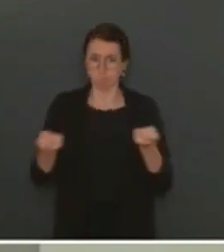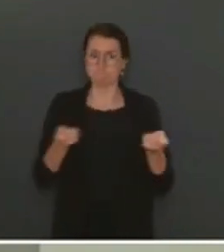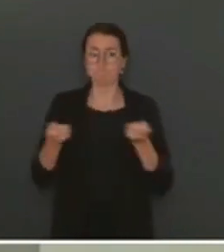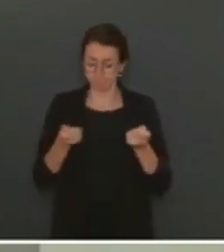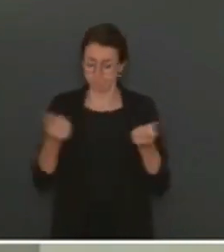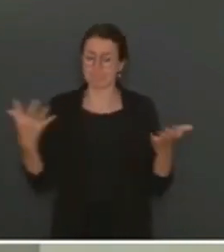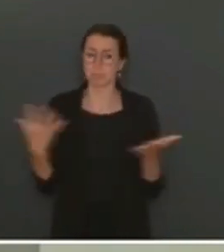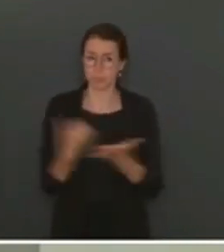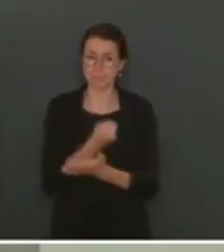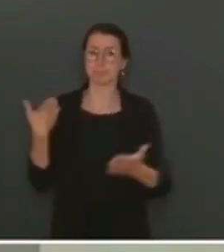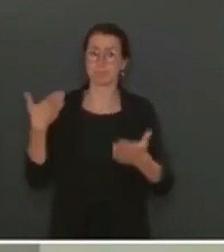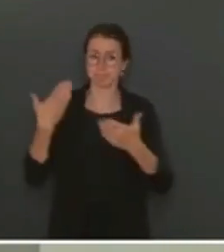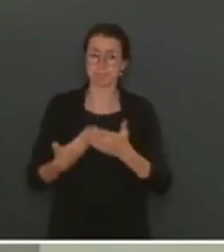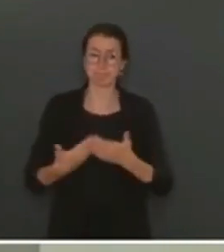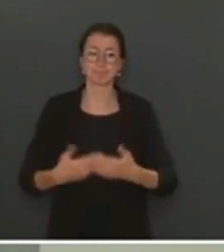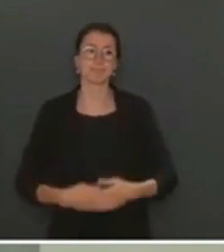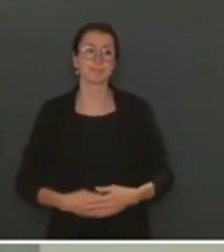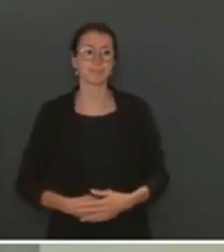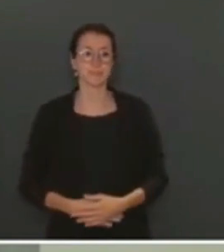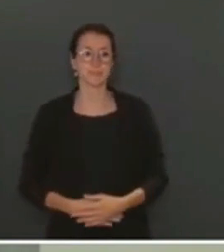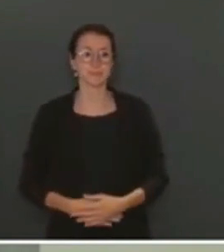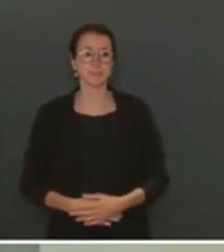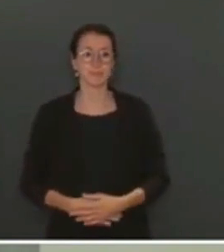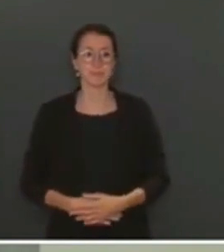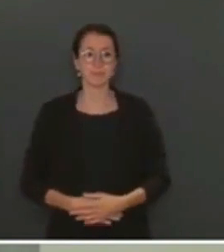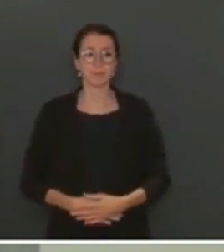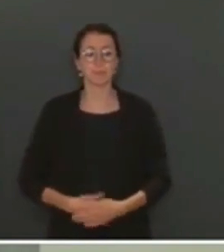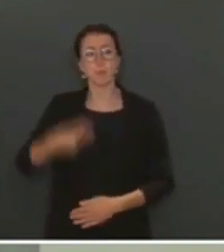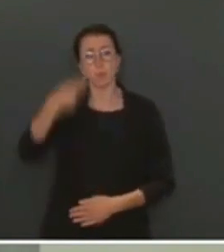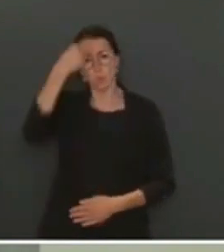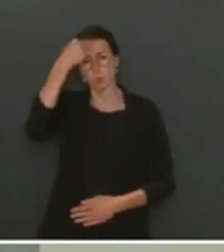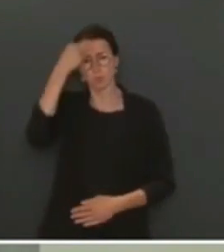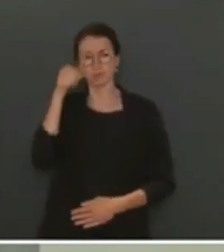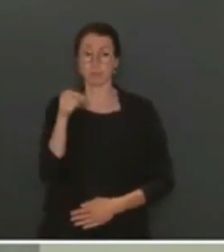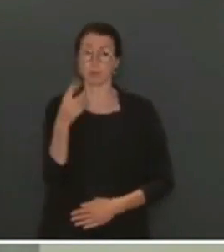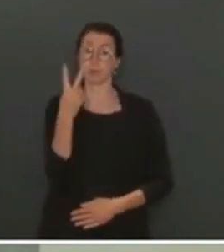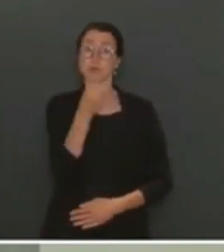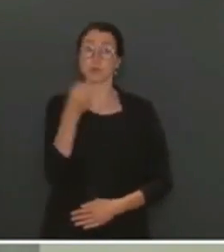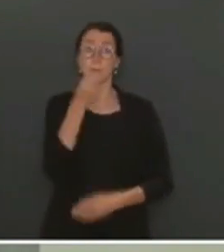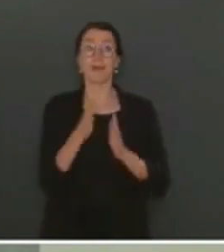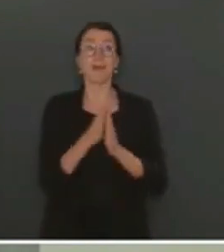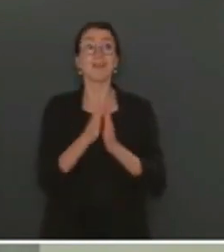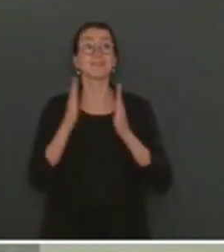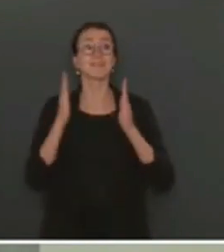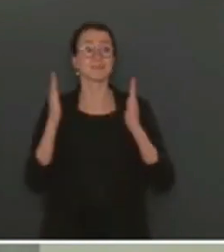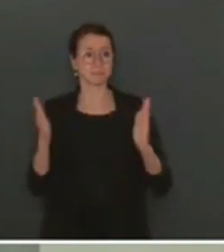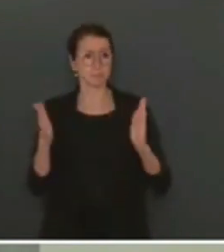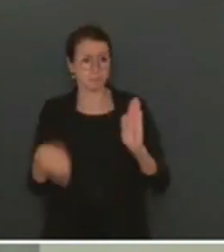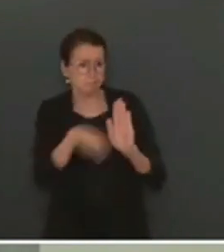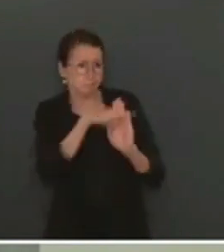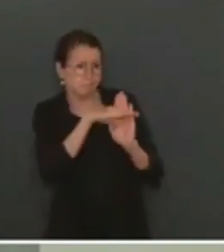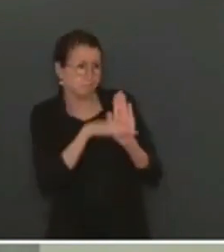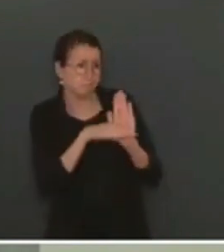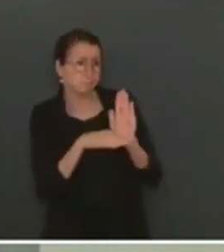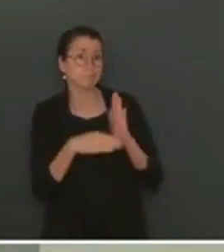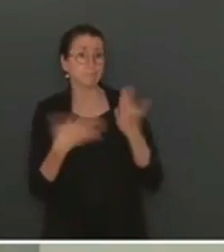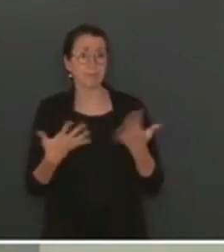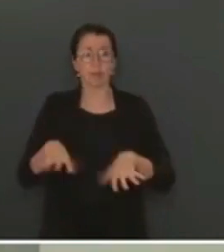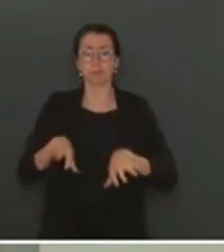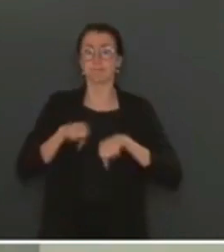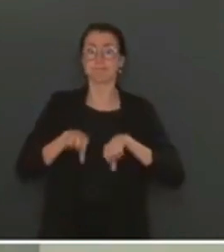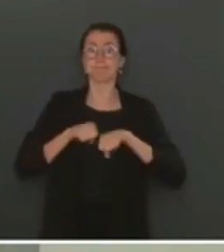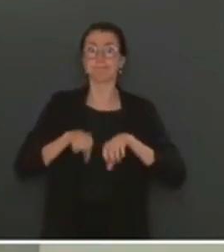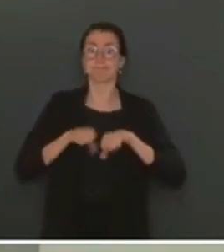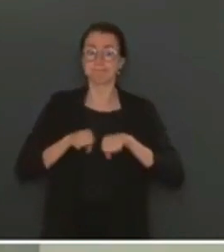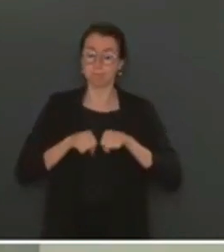يعني التدابير الجديدة يعني هاد التقارير كانوا دارهم اليوم قلت لكم غديديرهم هالخميس الاجتماع واليوم الخميس داروا